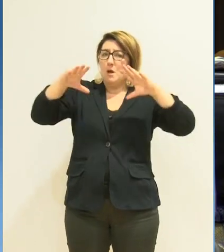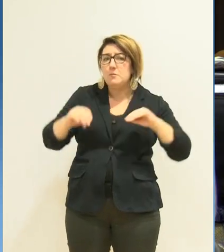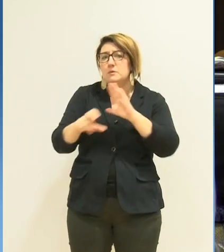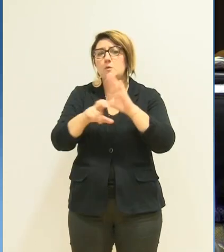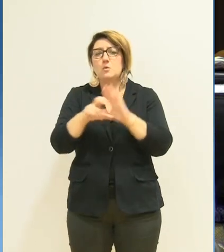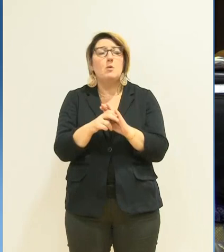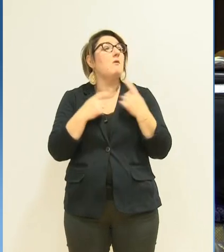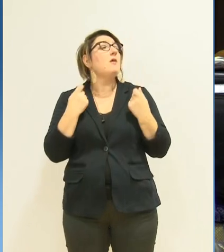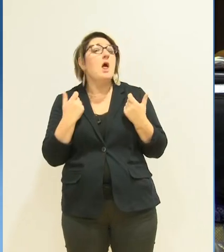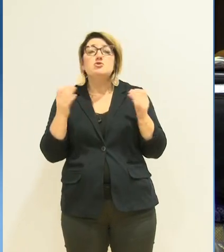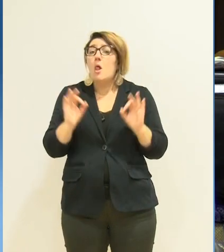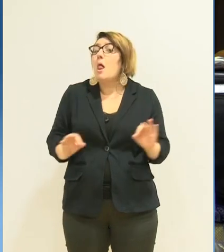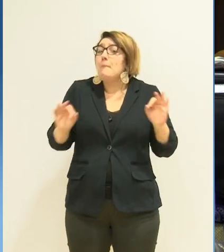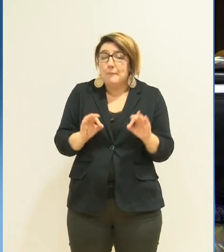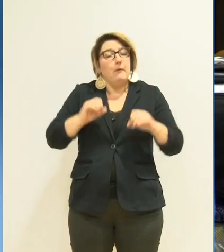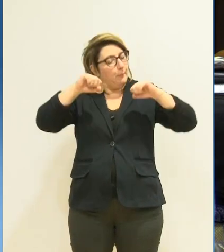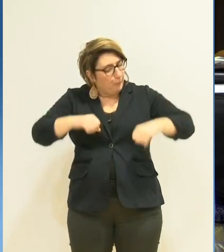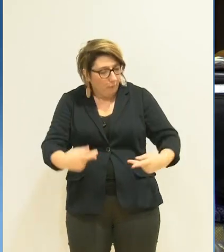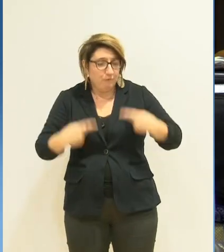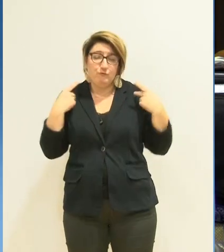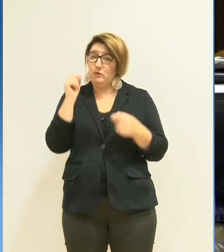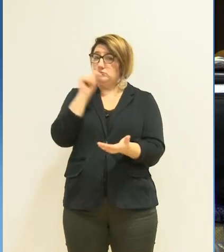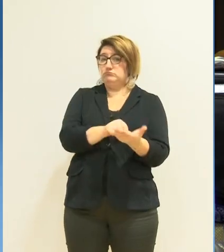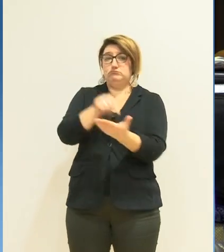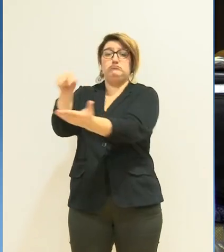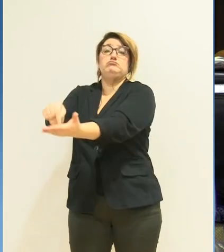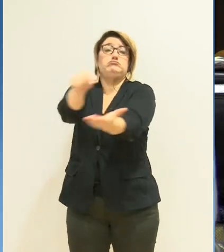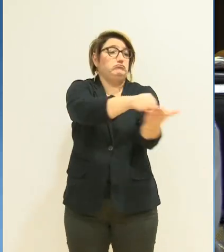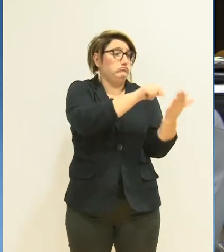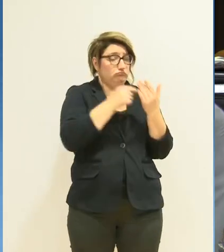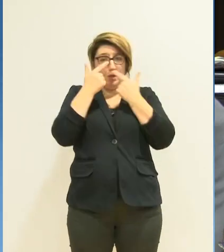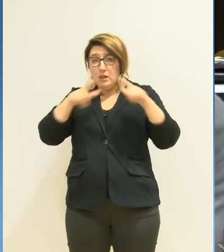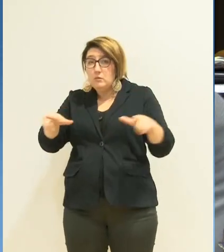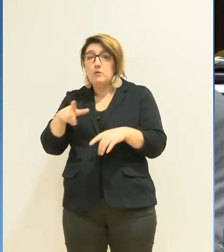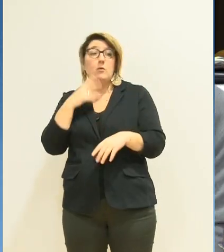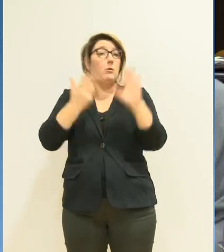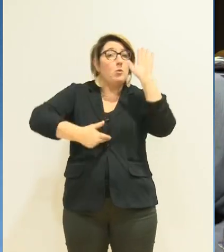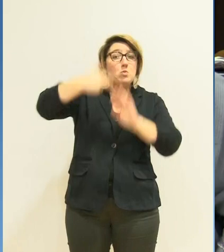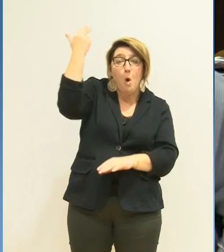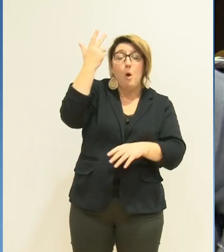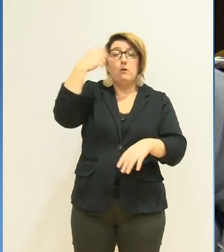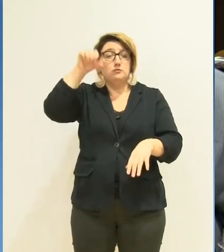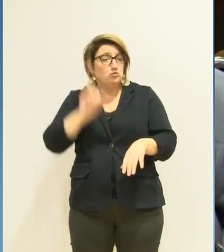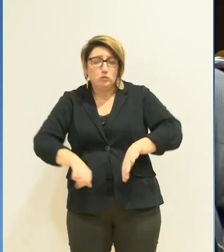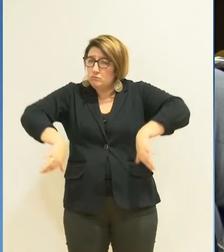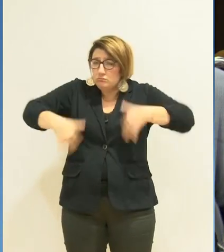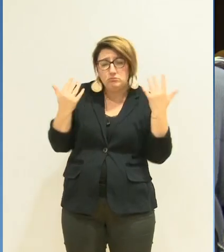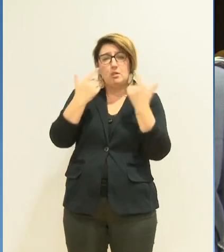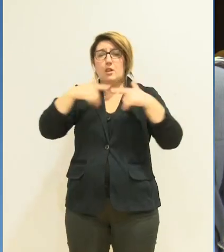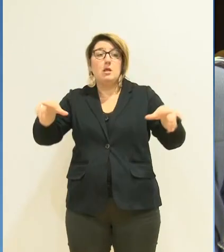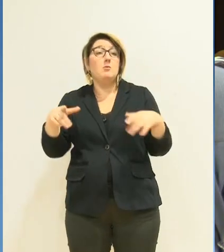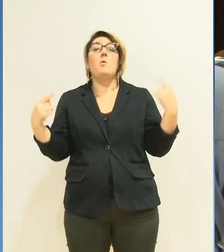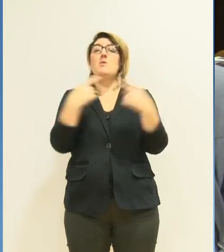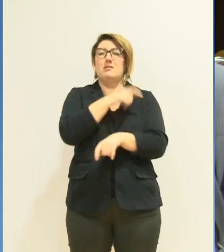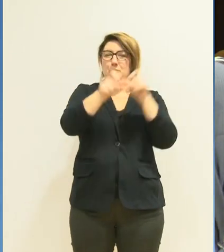capitaux économiques puissent vivre à terme aussi bien dans ces quartiers que dans tous les quartiers neufs du nord des grands boulevards et inversément que des populations